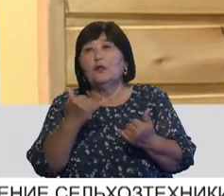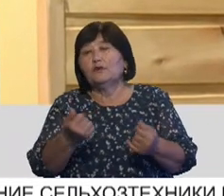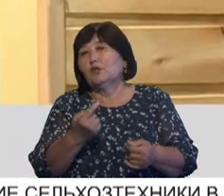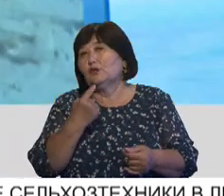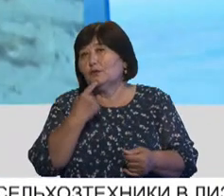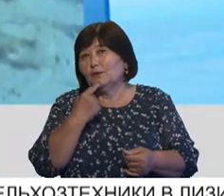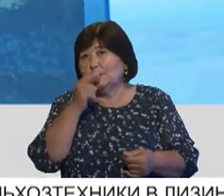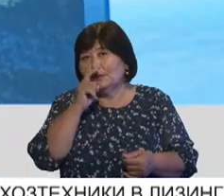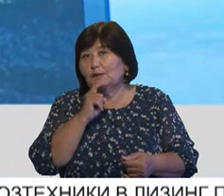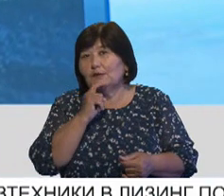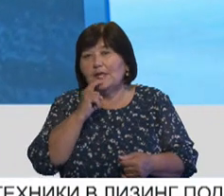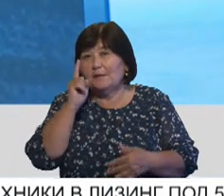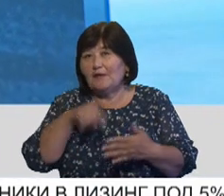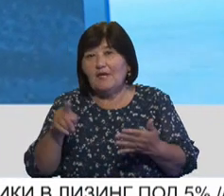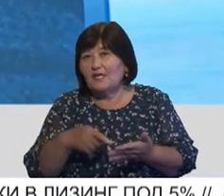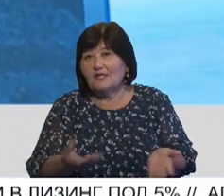сложно